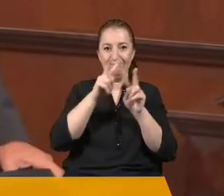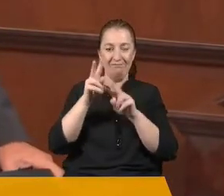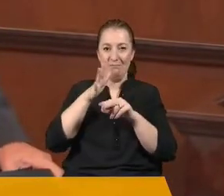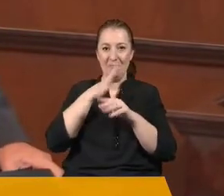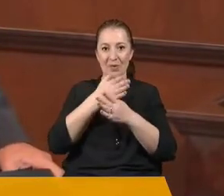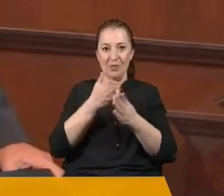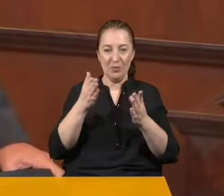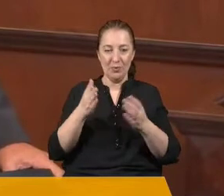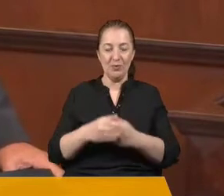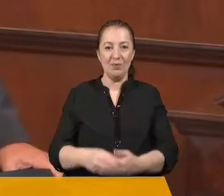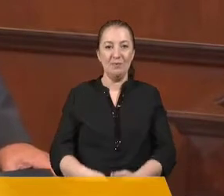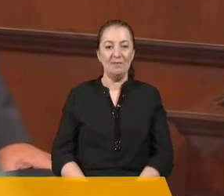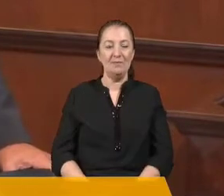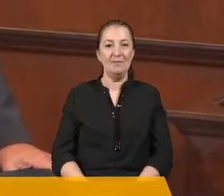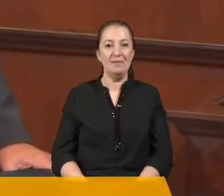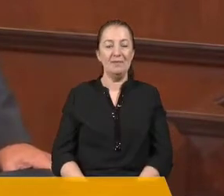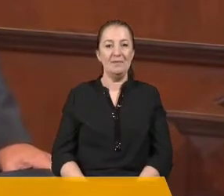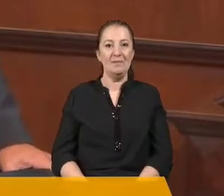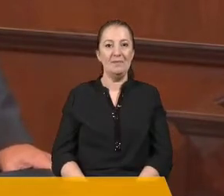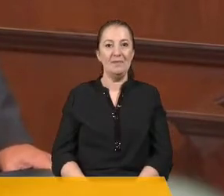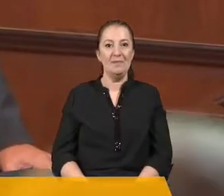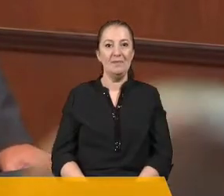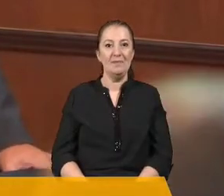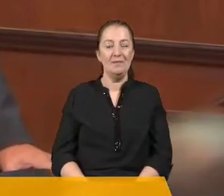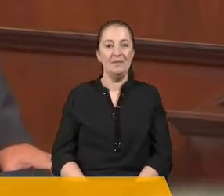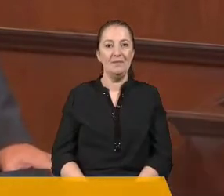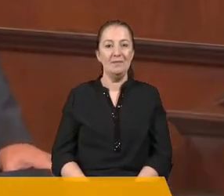grubuna Doğan Bey kabul etmese de,